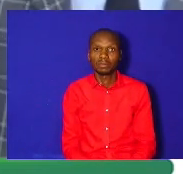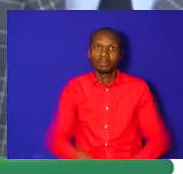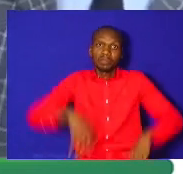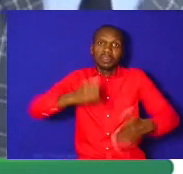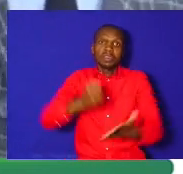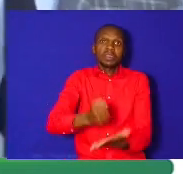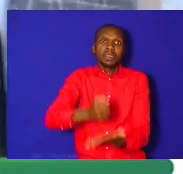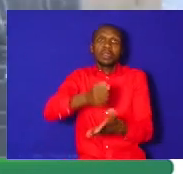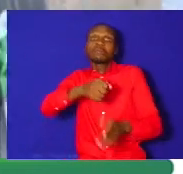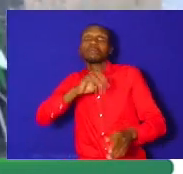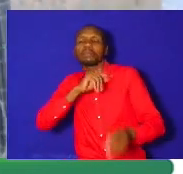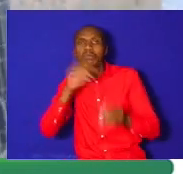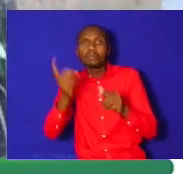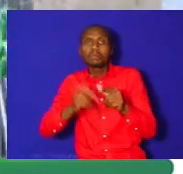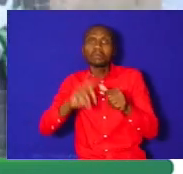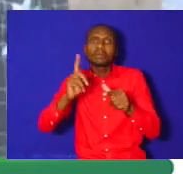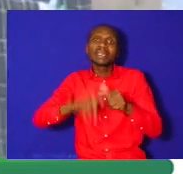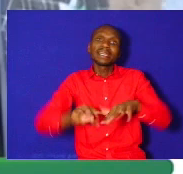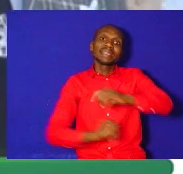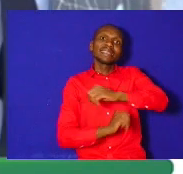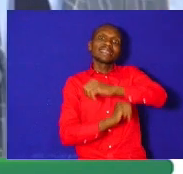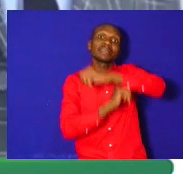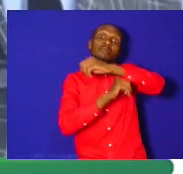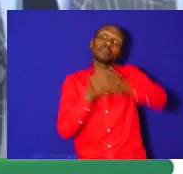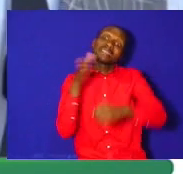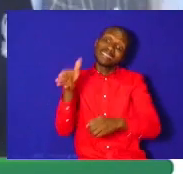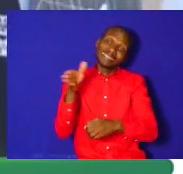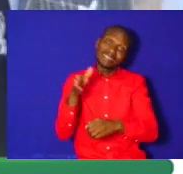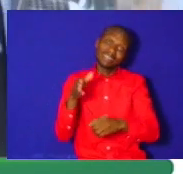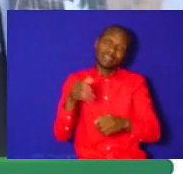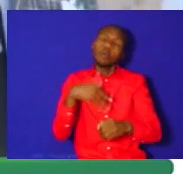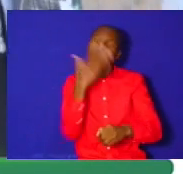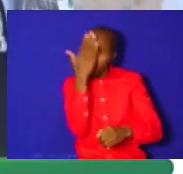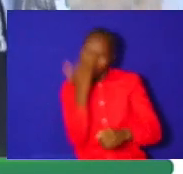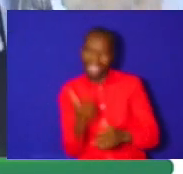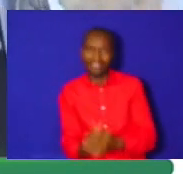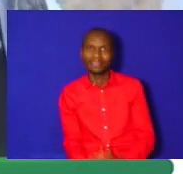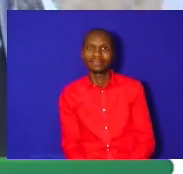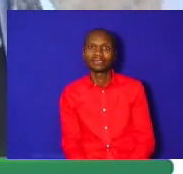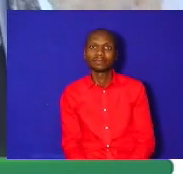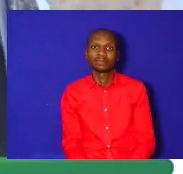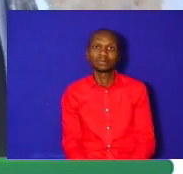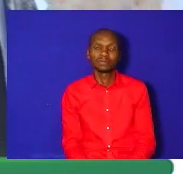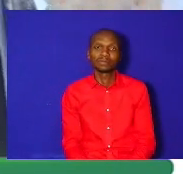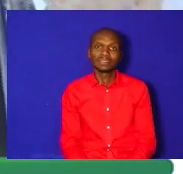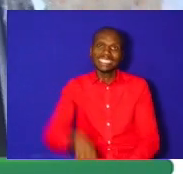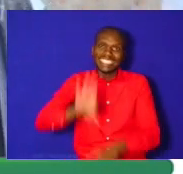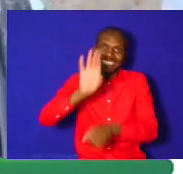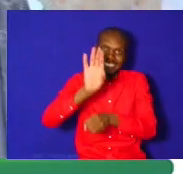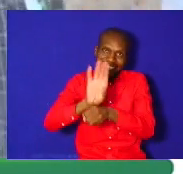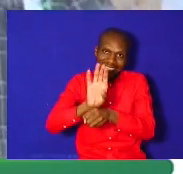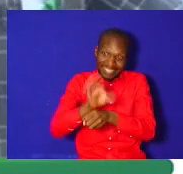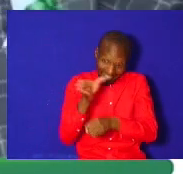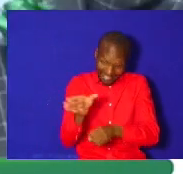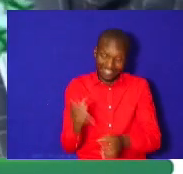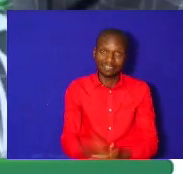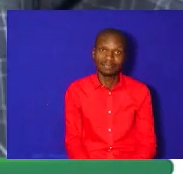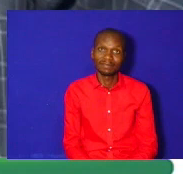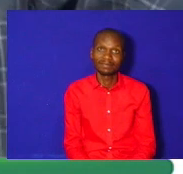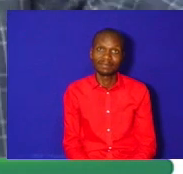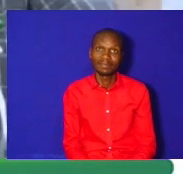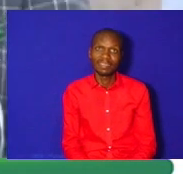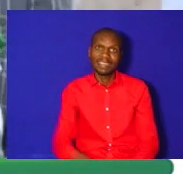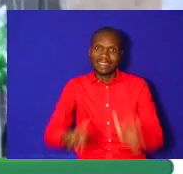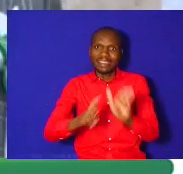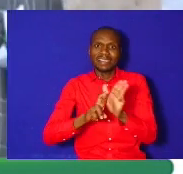watatusaidia kuweka mkono hapa kwa sababu kanisa yenyewe